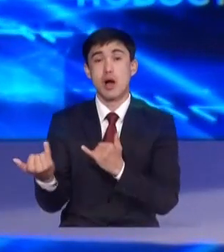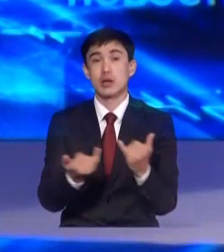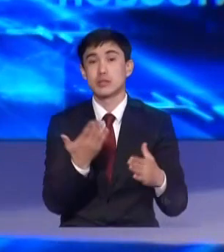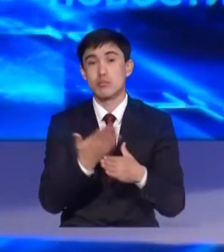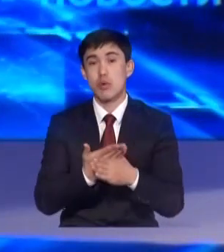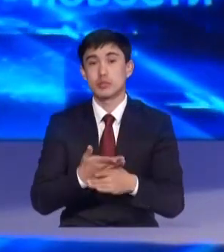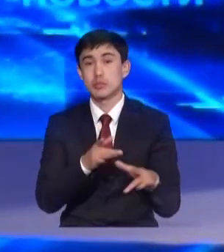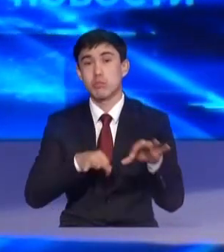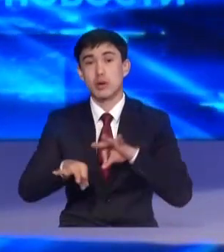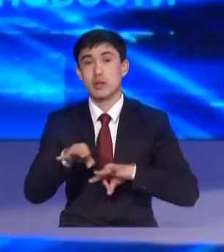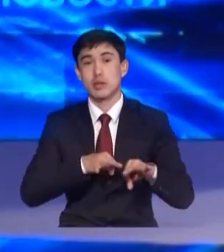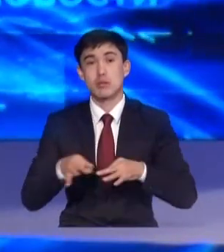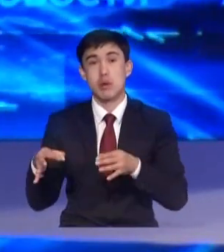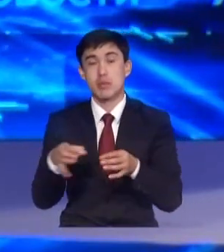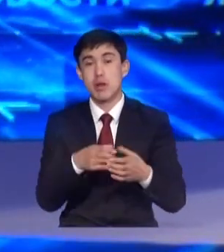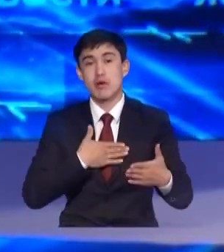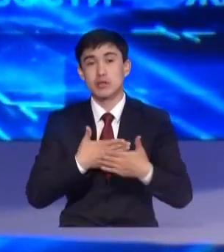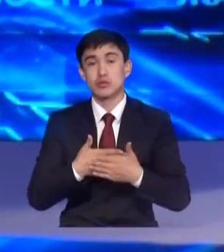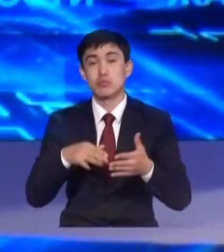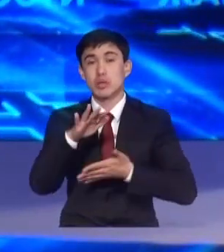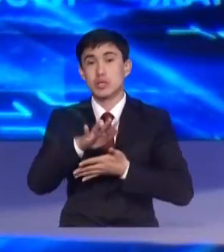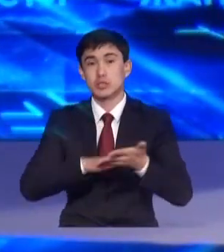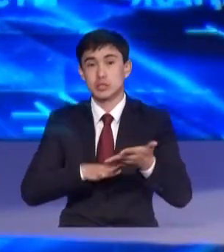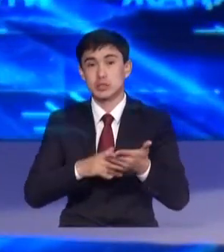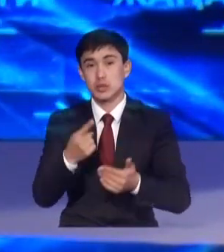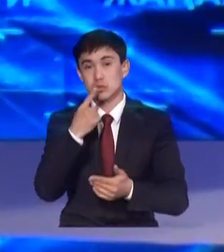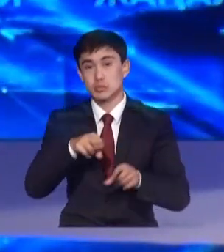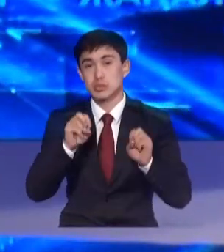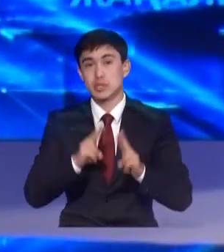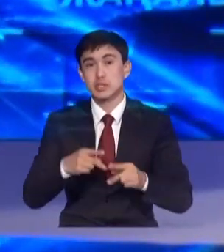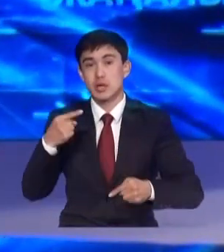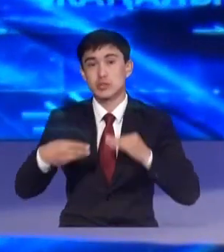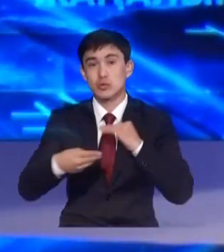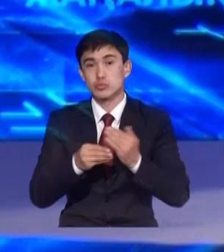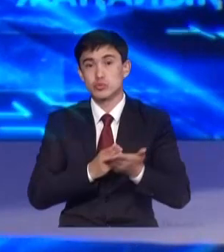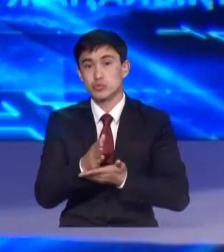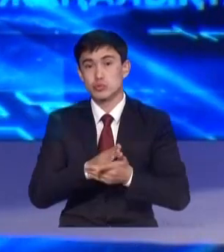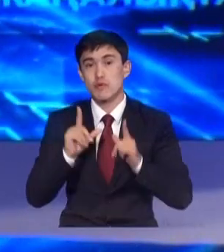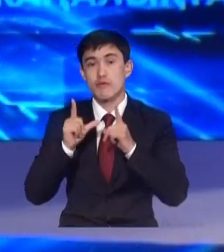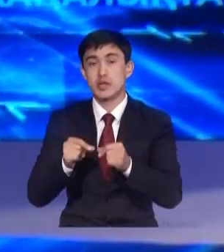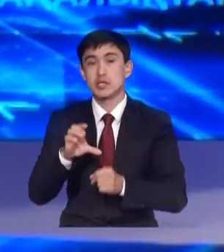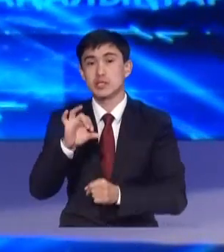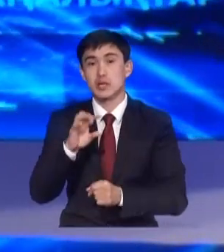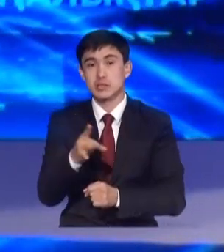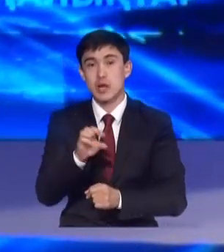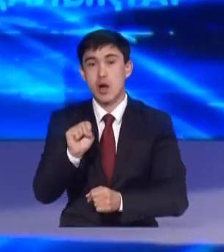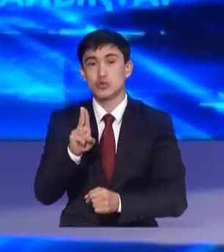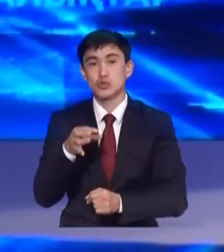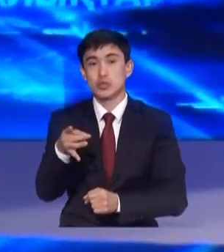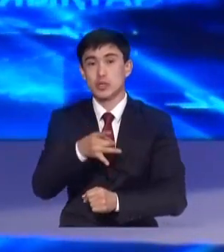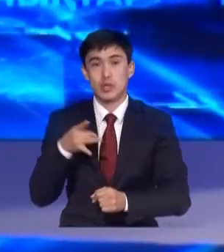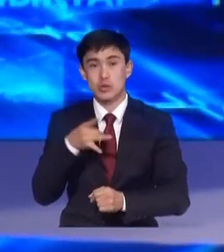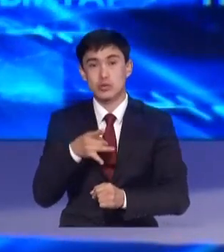Оказание помощи в рамках проекта «Мобильное волонтерство» продолжается. Накануне специалисты антикоррупционной службы выехали в Сарканский